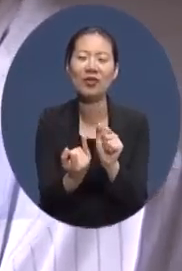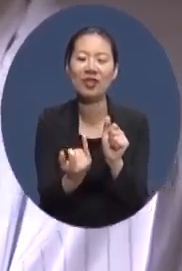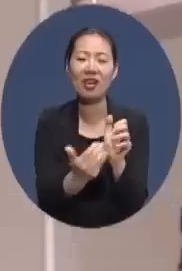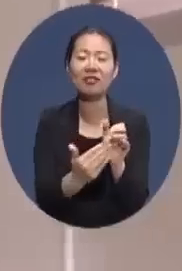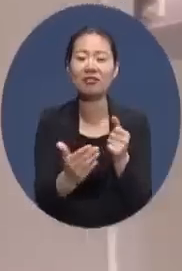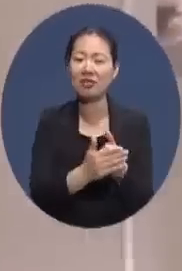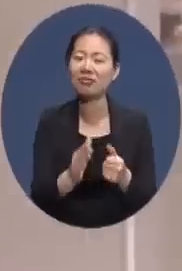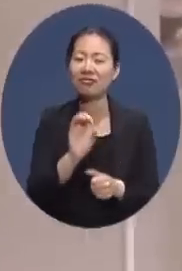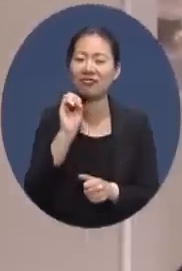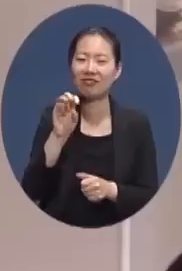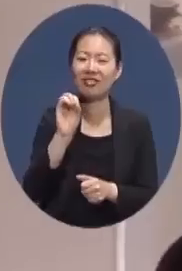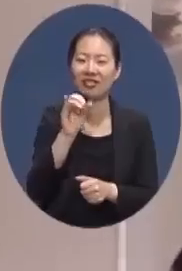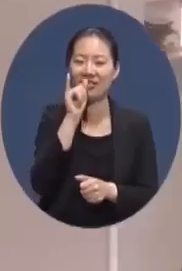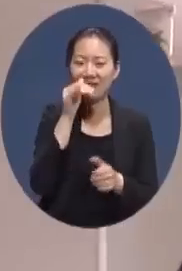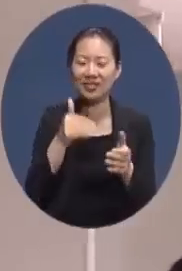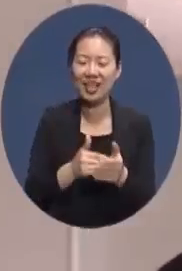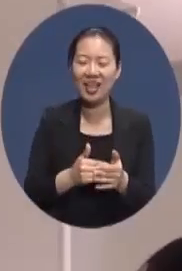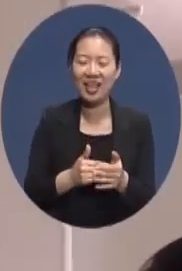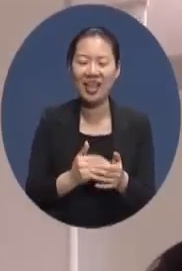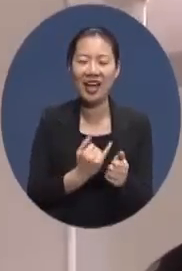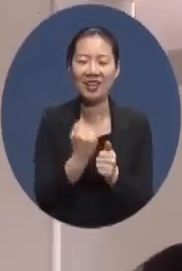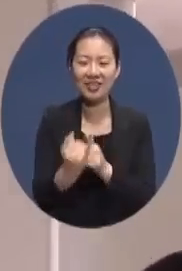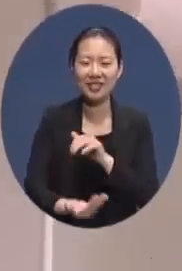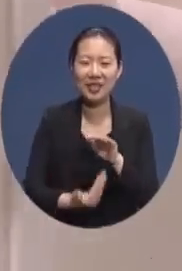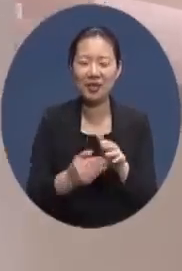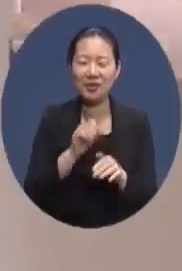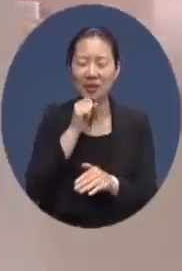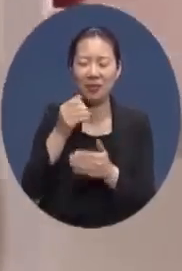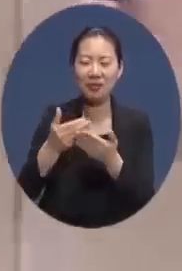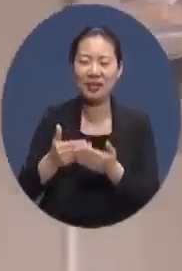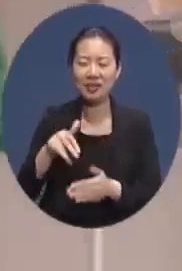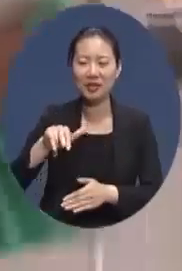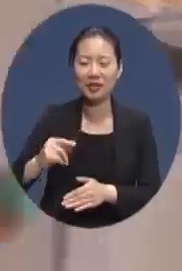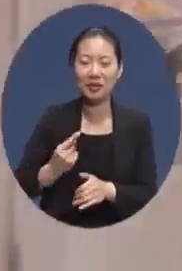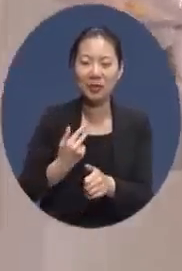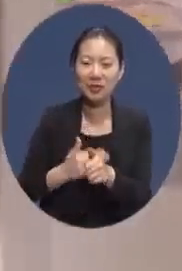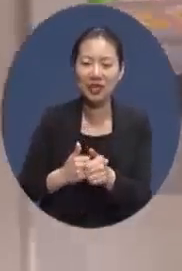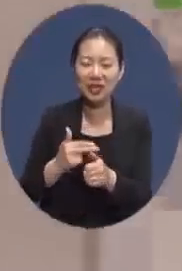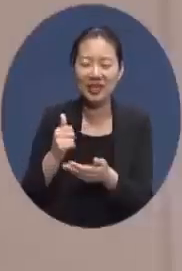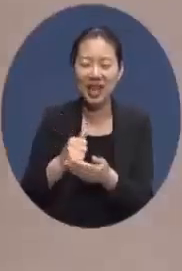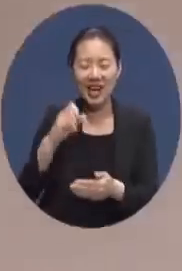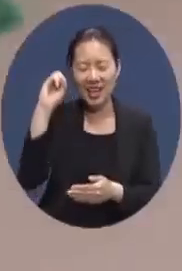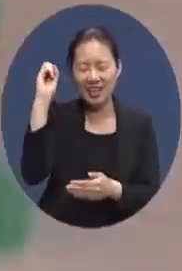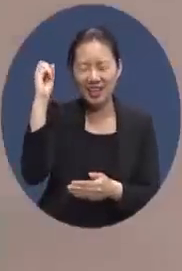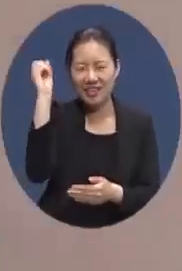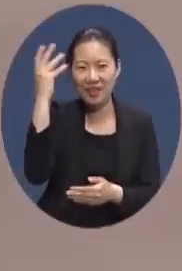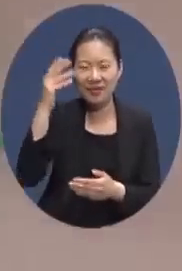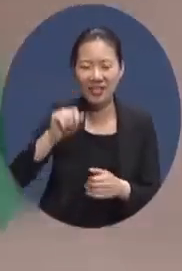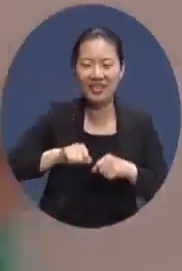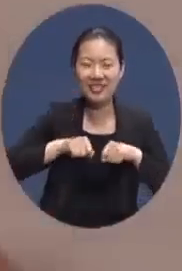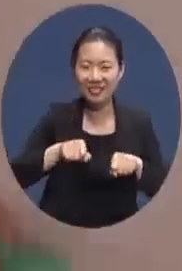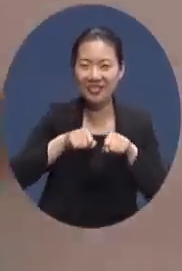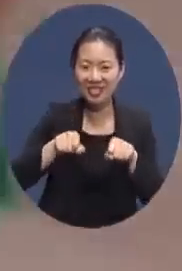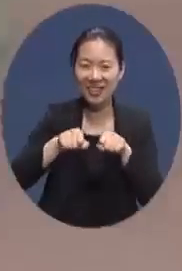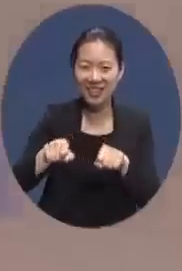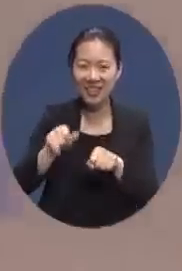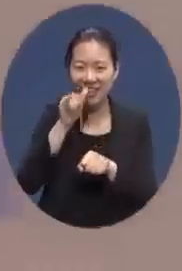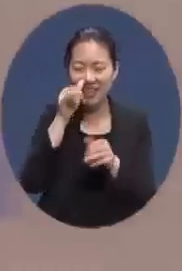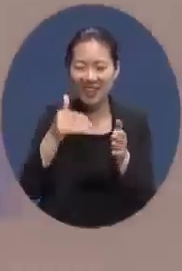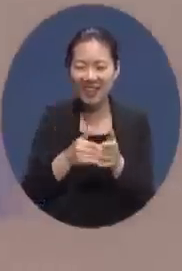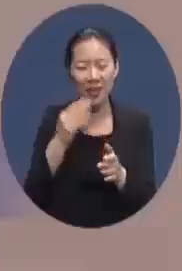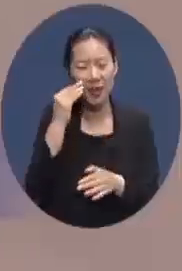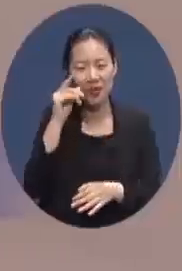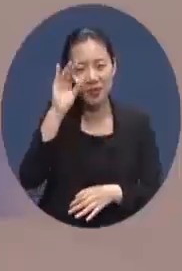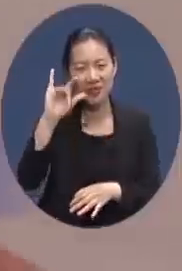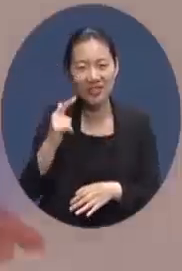합니다. 네, 아내로서 최고점을 받은 조 박사님. 네, 갑자기 청소를 하십니다. 네. 익숙해